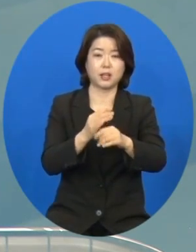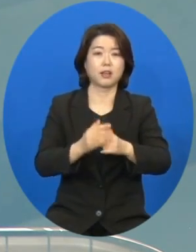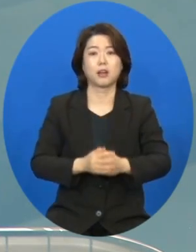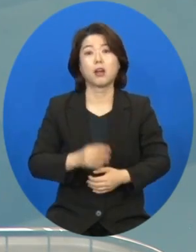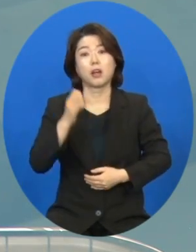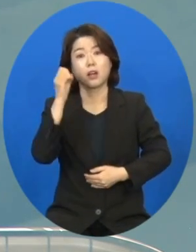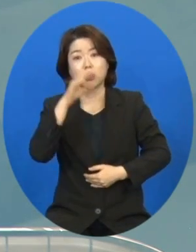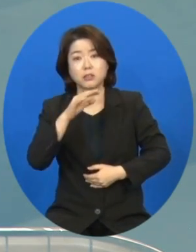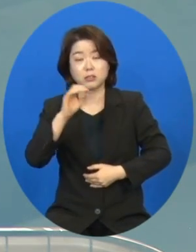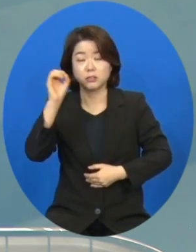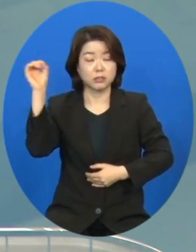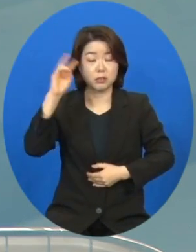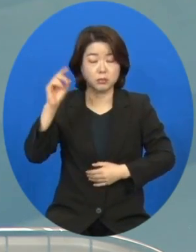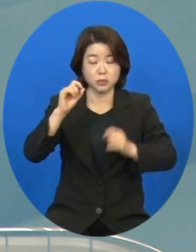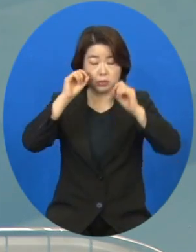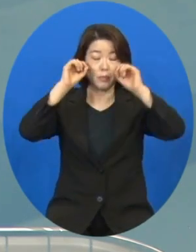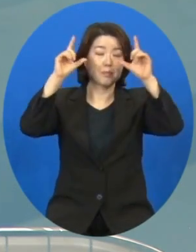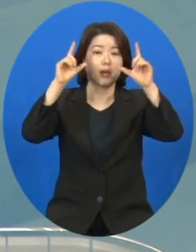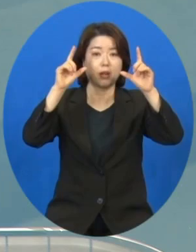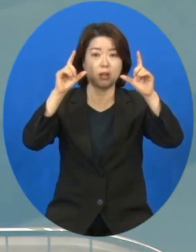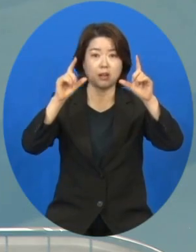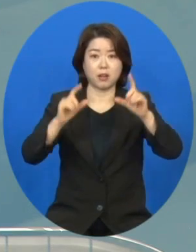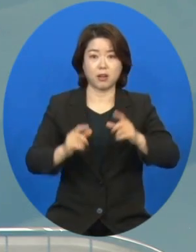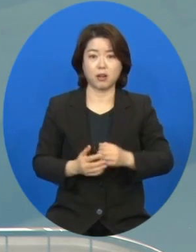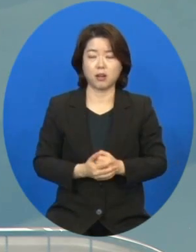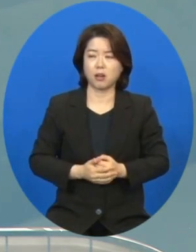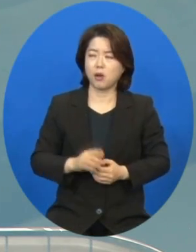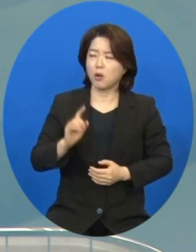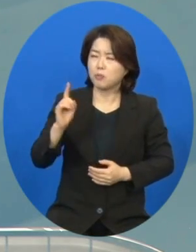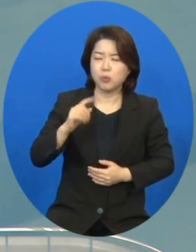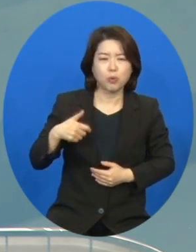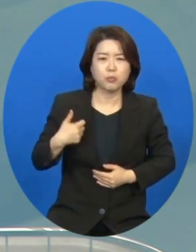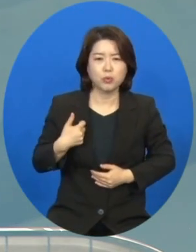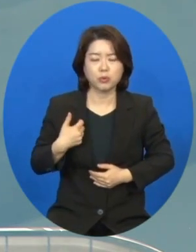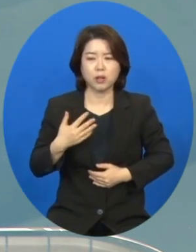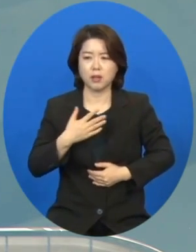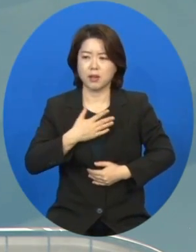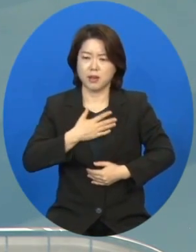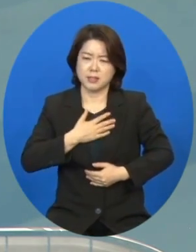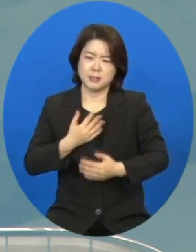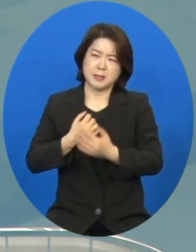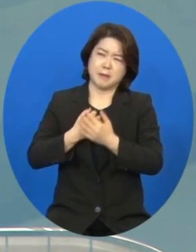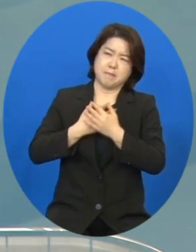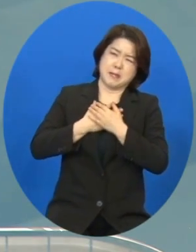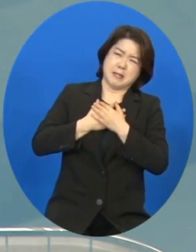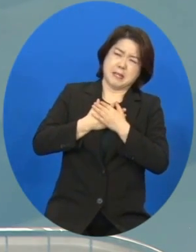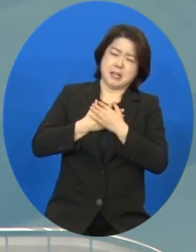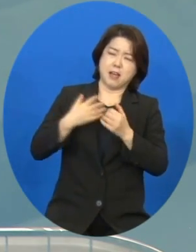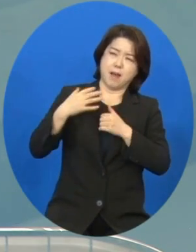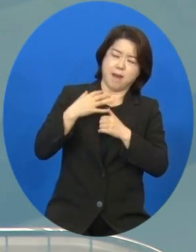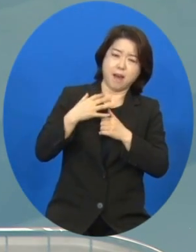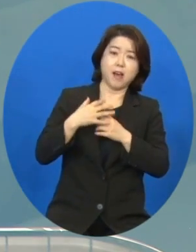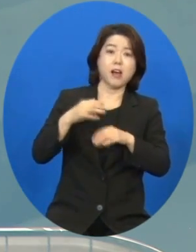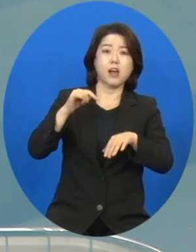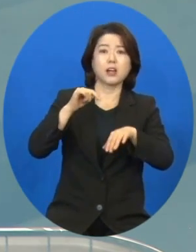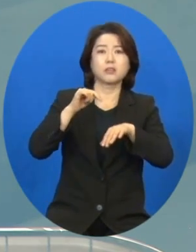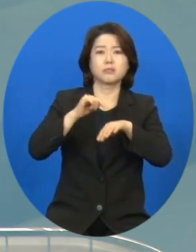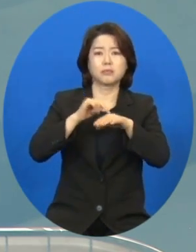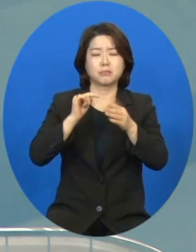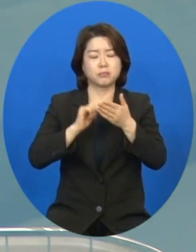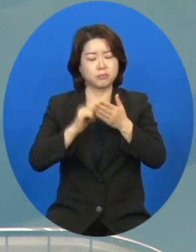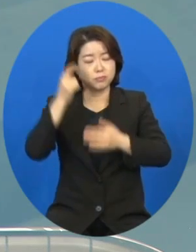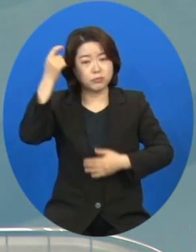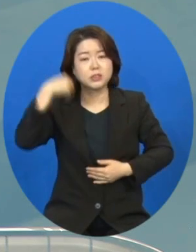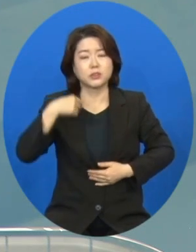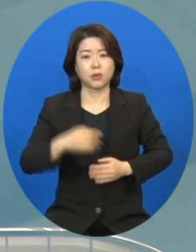그냥 갑자기 잠이 깼어요. 뭔지 모르게 가슴을 확 누르는 것이 있는 것 같아서